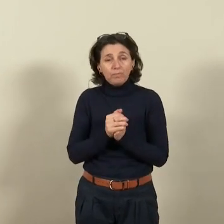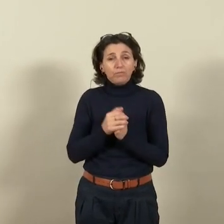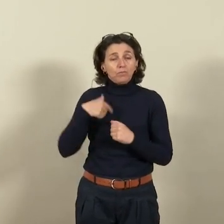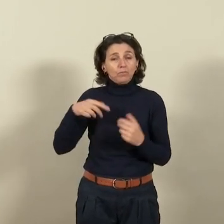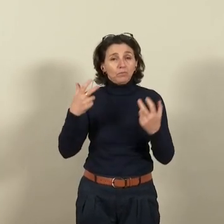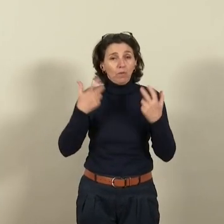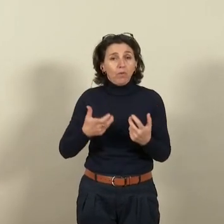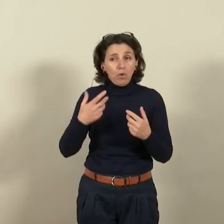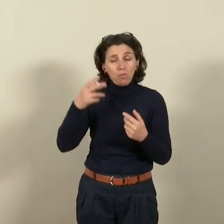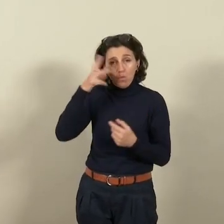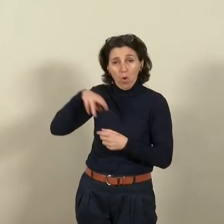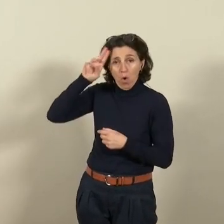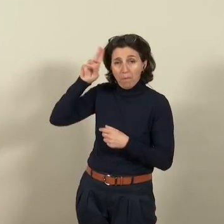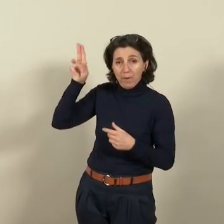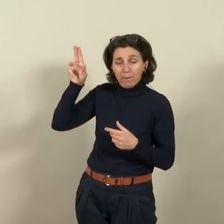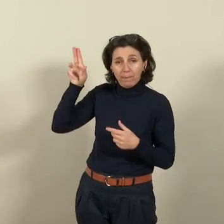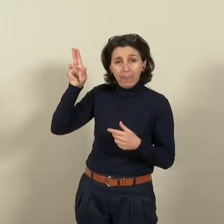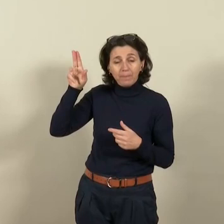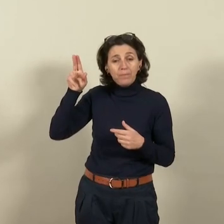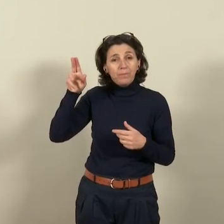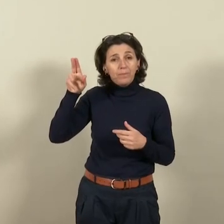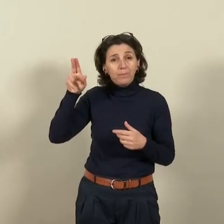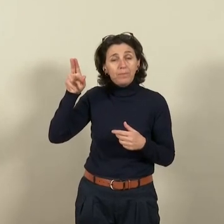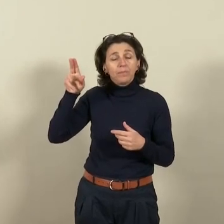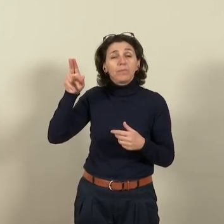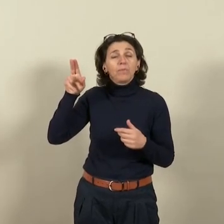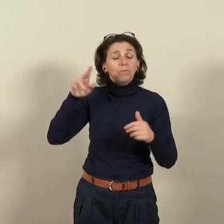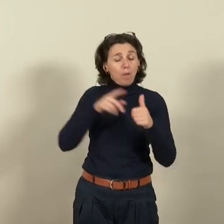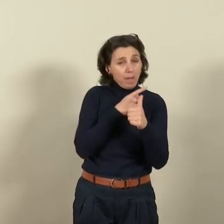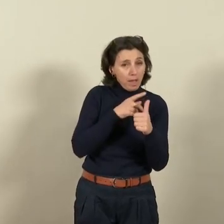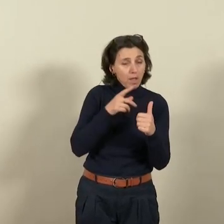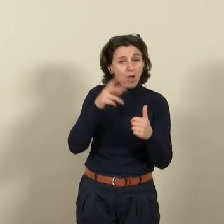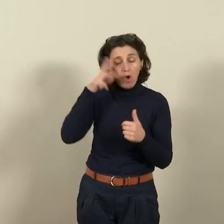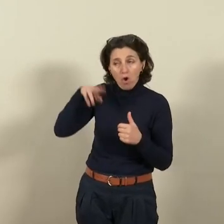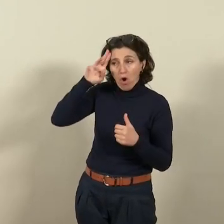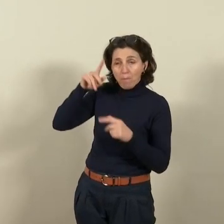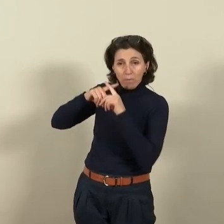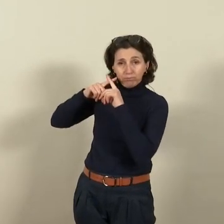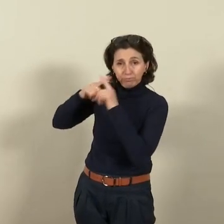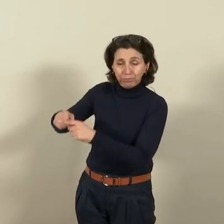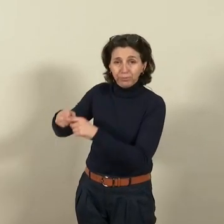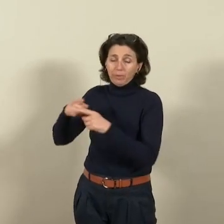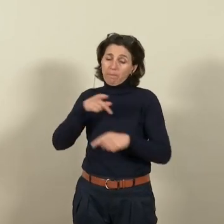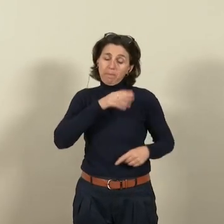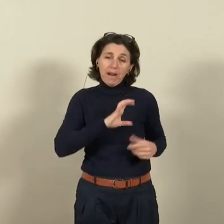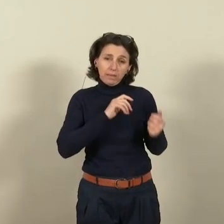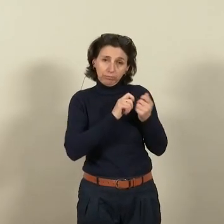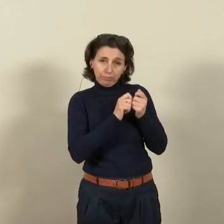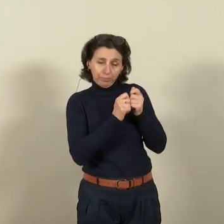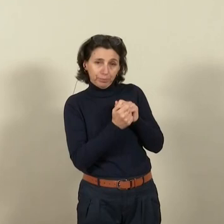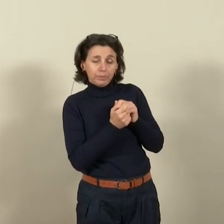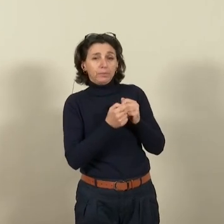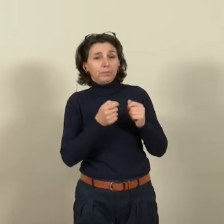européenne pour réformer la PAC alors 1 d'agir au plus vite auprès de l'Union européenne pour réformer la PAC afin que les subventions corrigent les